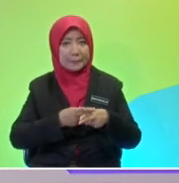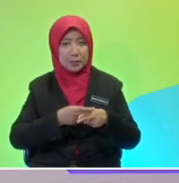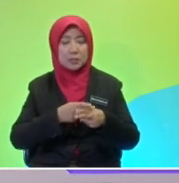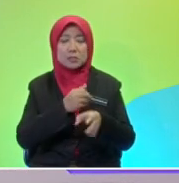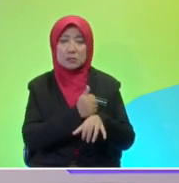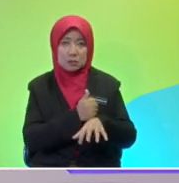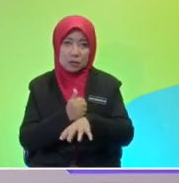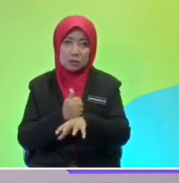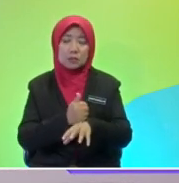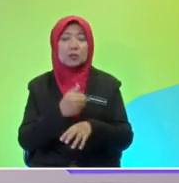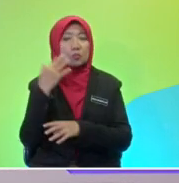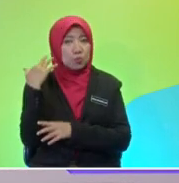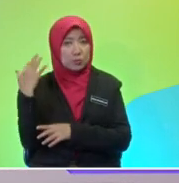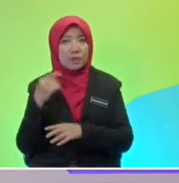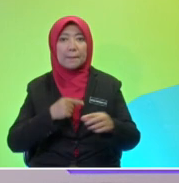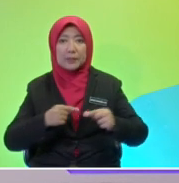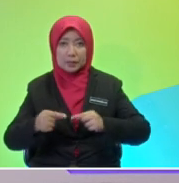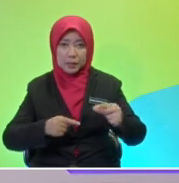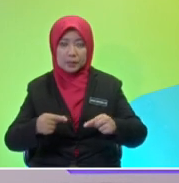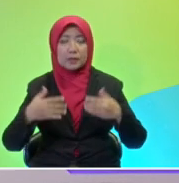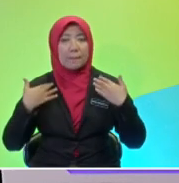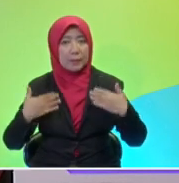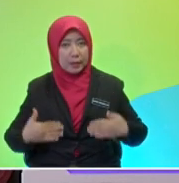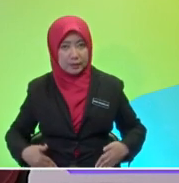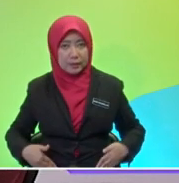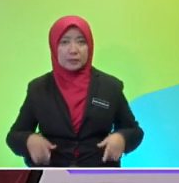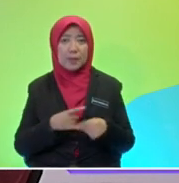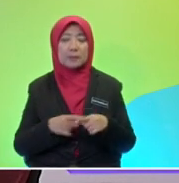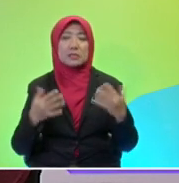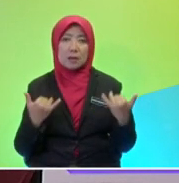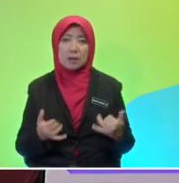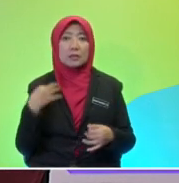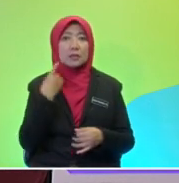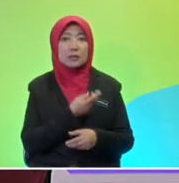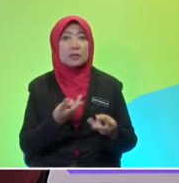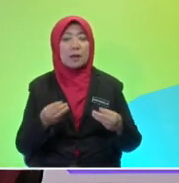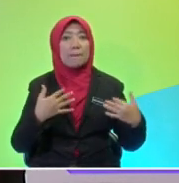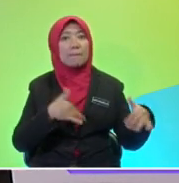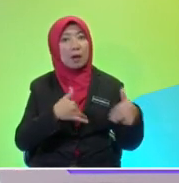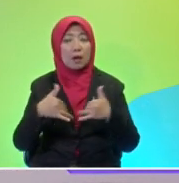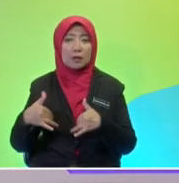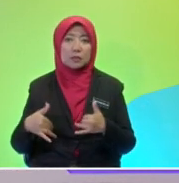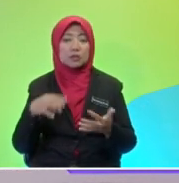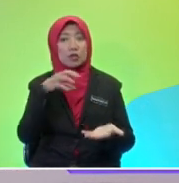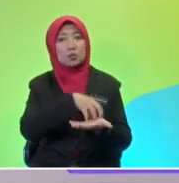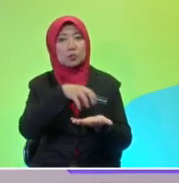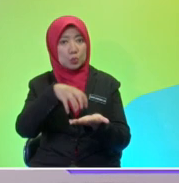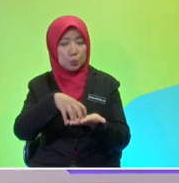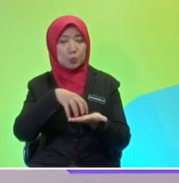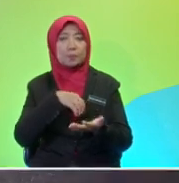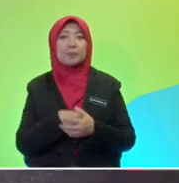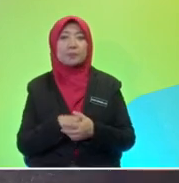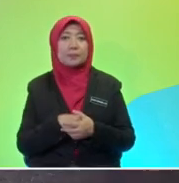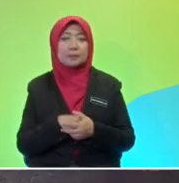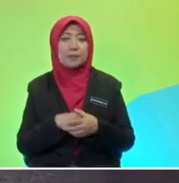bunyi serangga dan anggota badan sekarang jadi kali ini kita nak main permainan cari-cari jantung-jantung sambil